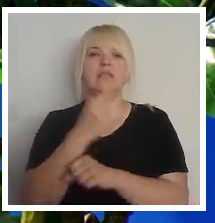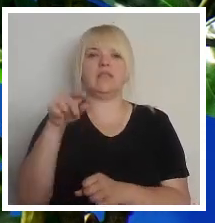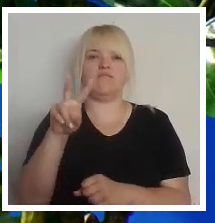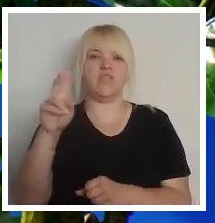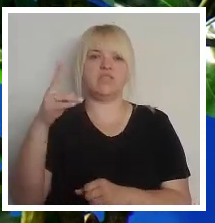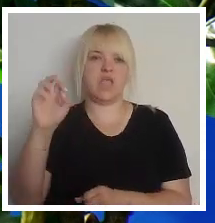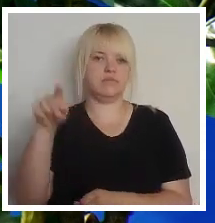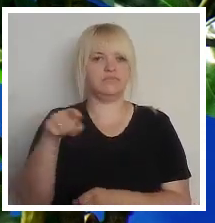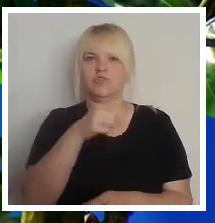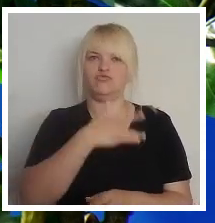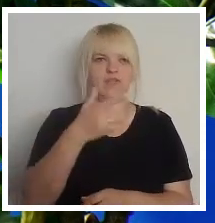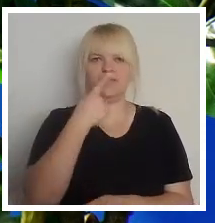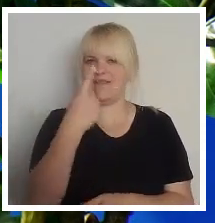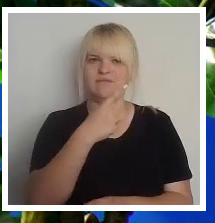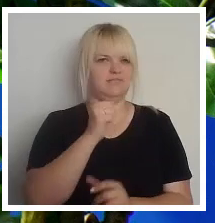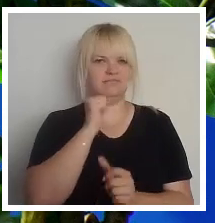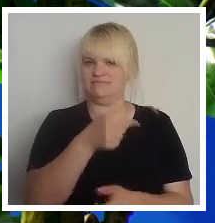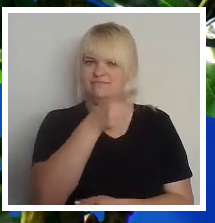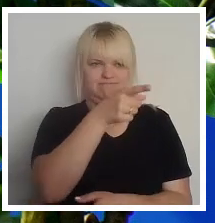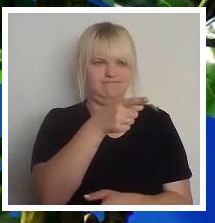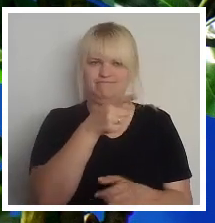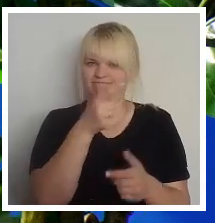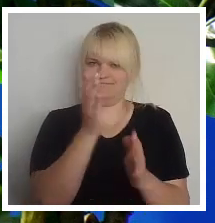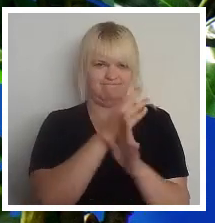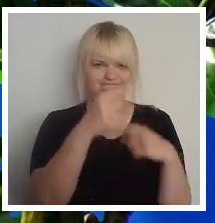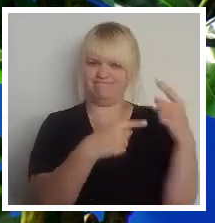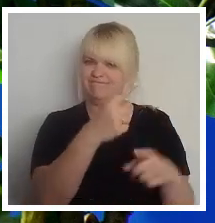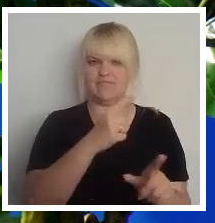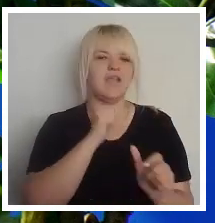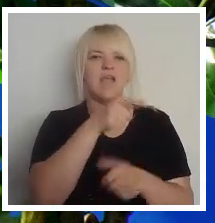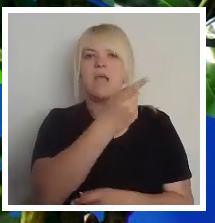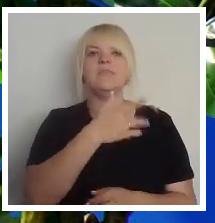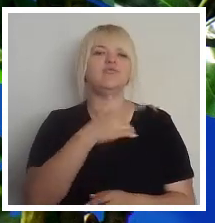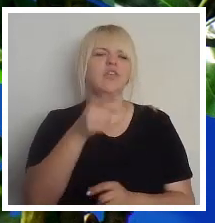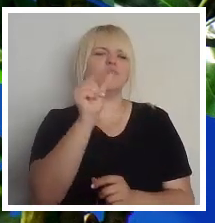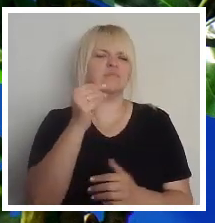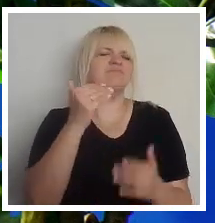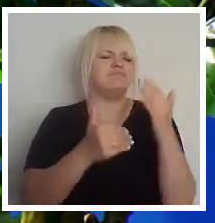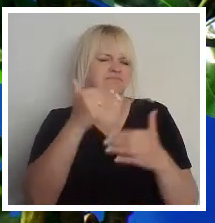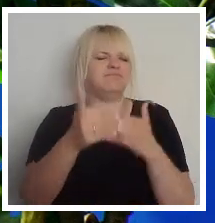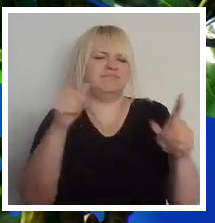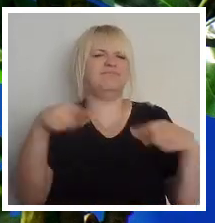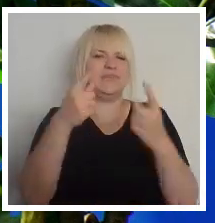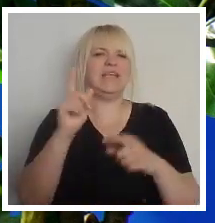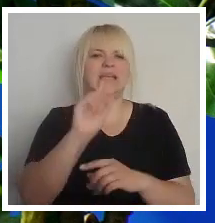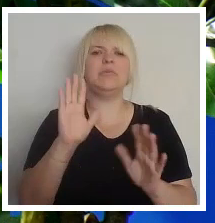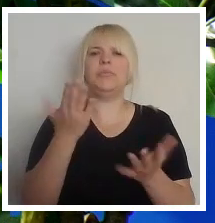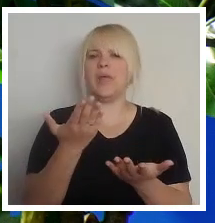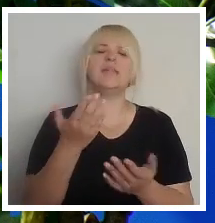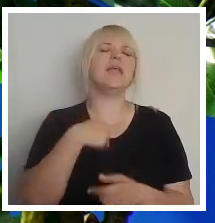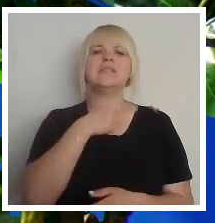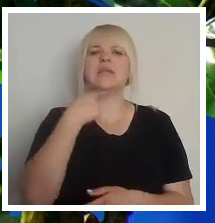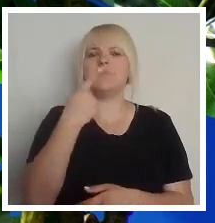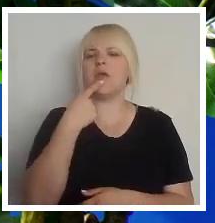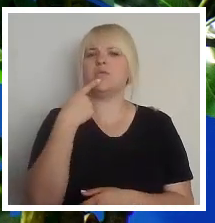to nevēlas neviens un kaut kādā ziņā progress šī aspektā ir gājis uz priekšu. Bet es gribētu iedot kontekstu